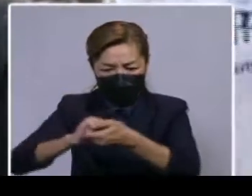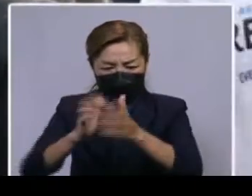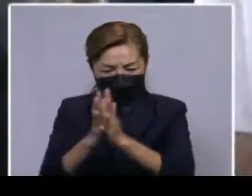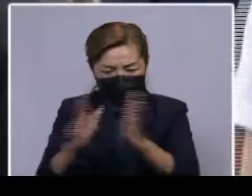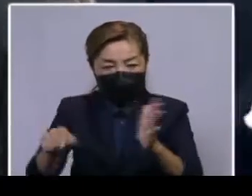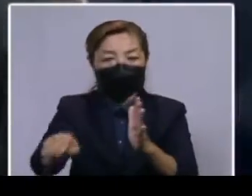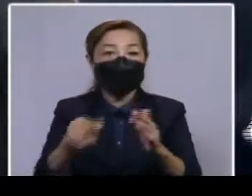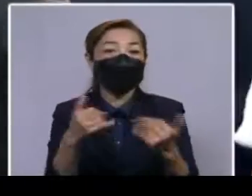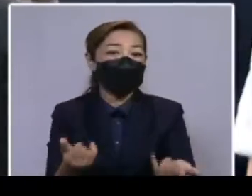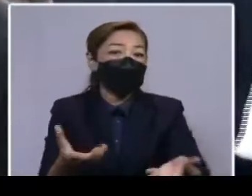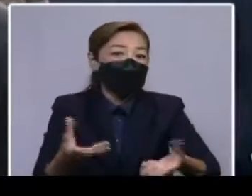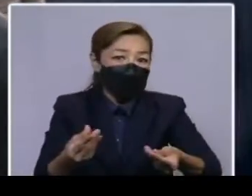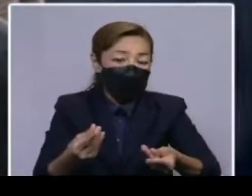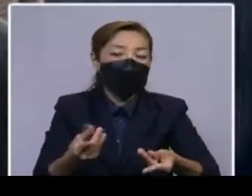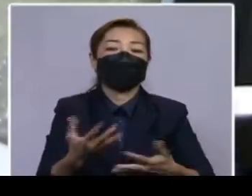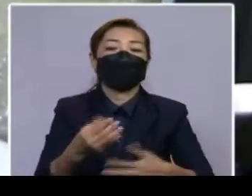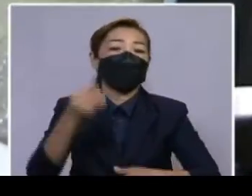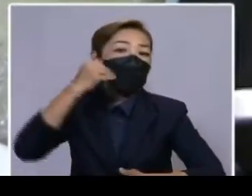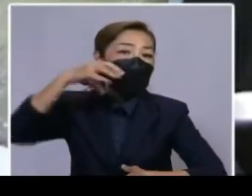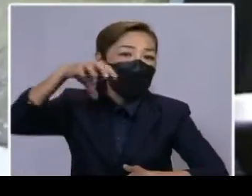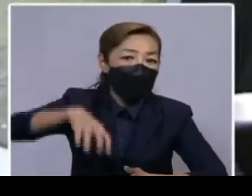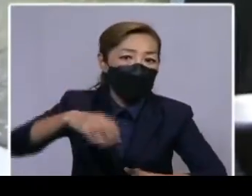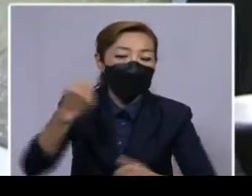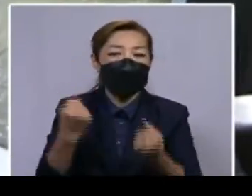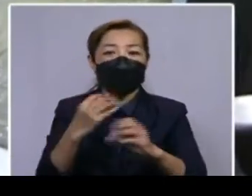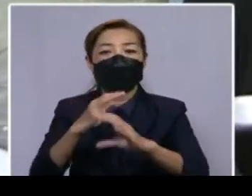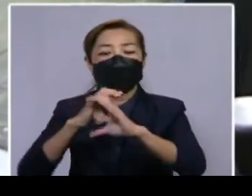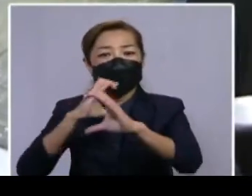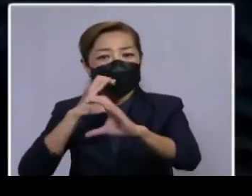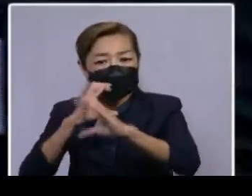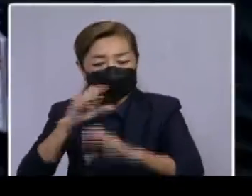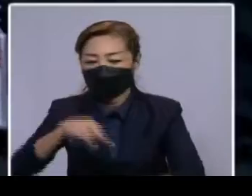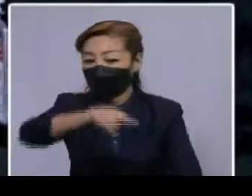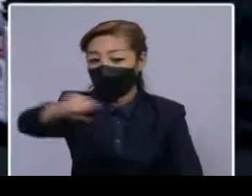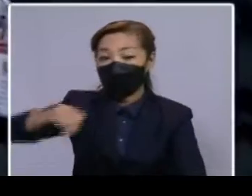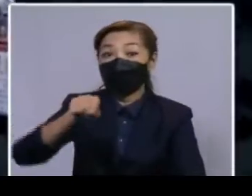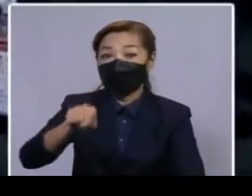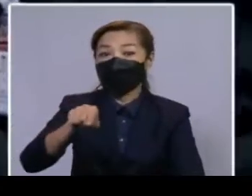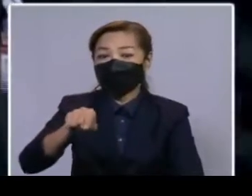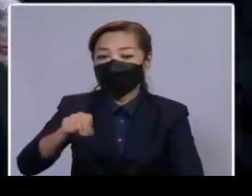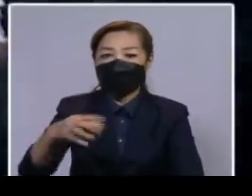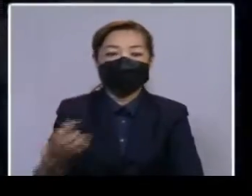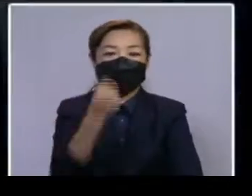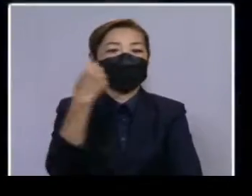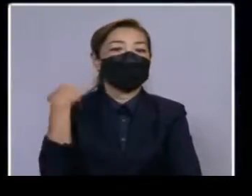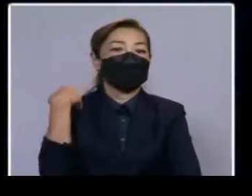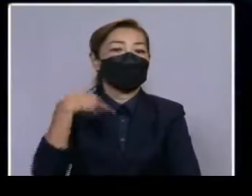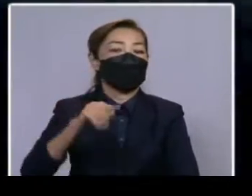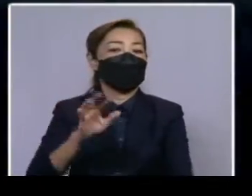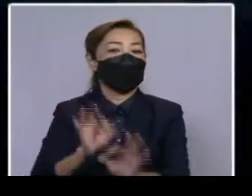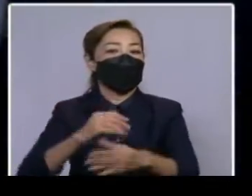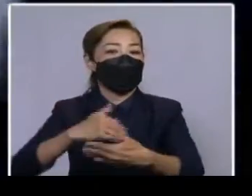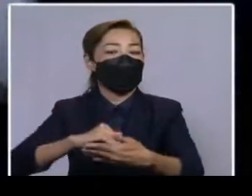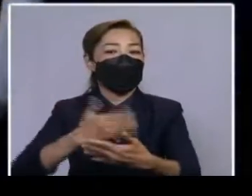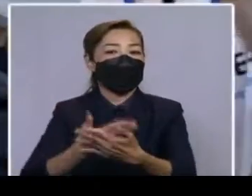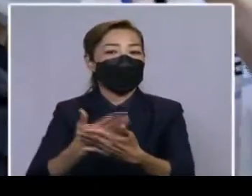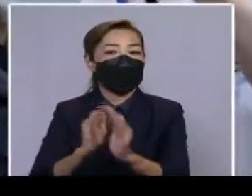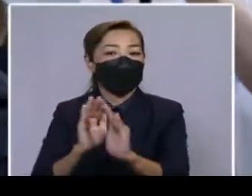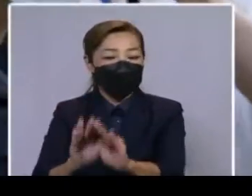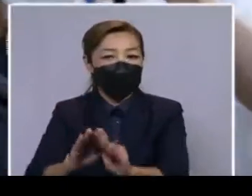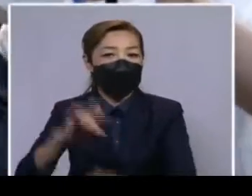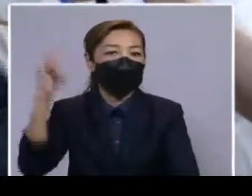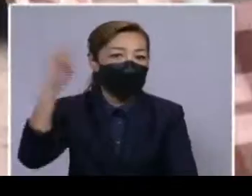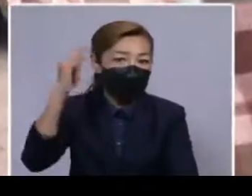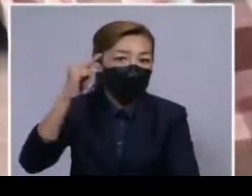ทั้งที่ดินสิ่งปลูกสร้างรถบัสโดยสารอันนี้เป็นประเด็นกันอยู่รวมถึงเงินฝากธนาคารเครื่องบินและ